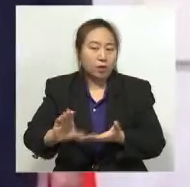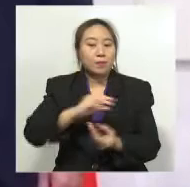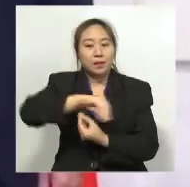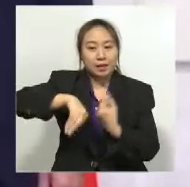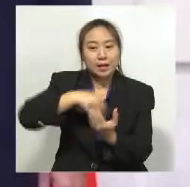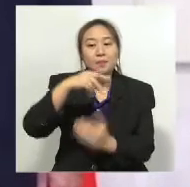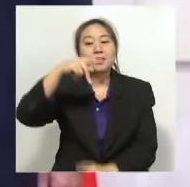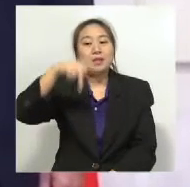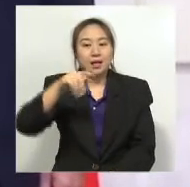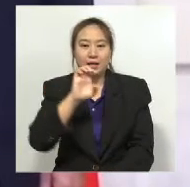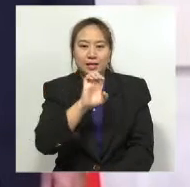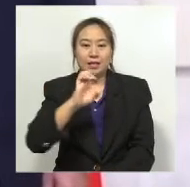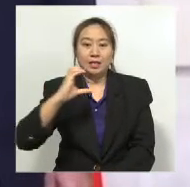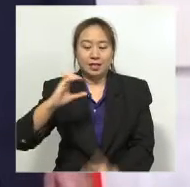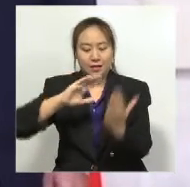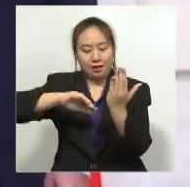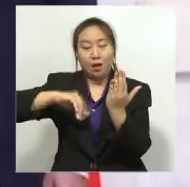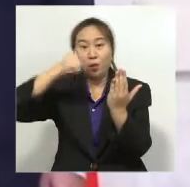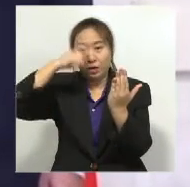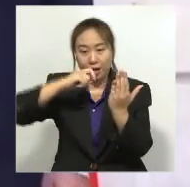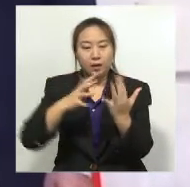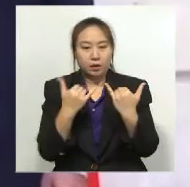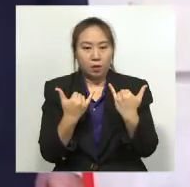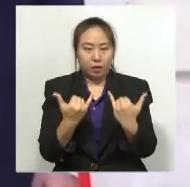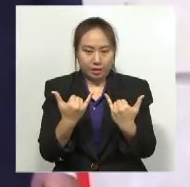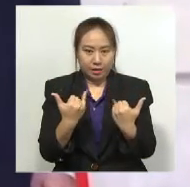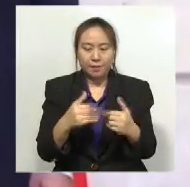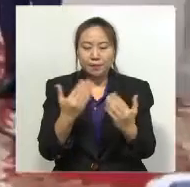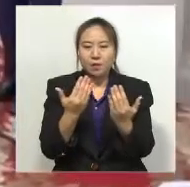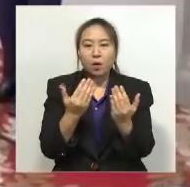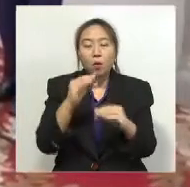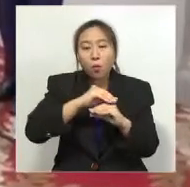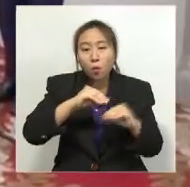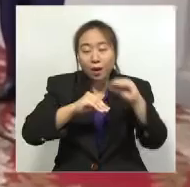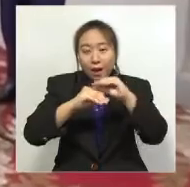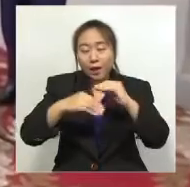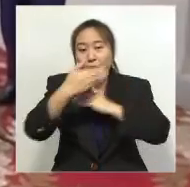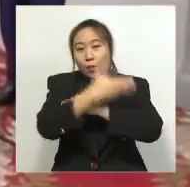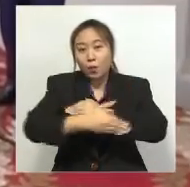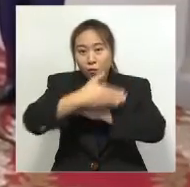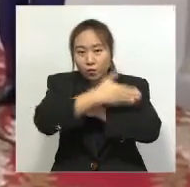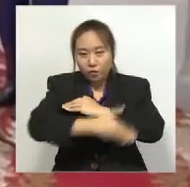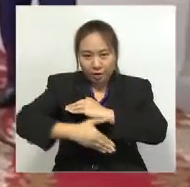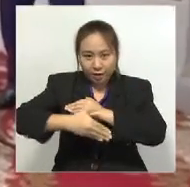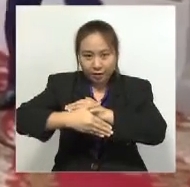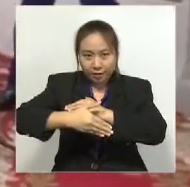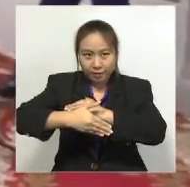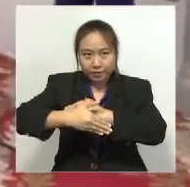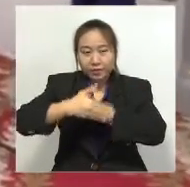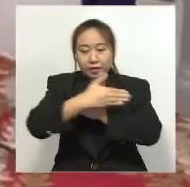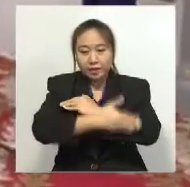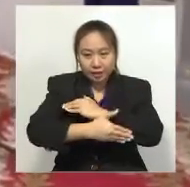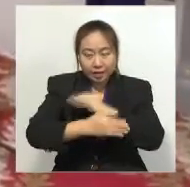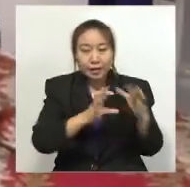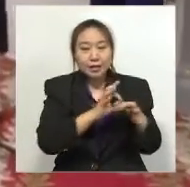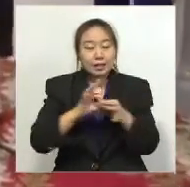เศษภาคตะวันออกหรือว่า EEC ของไทยที่ขณะนี้กำลังมีการเปิดประมูลโครงการรถไฟเชื่อมทางขออภัยนะครับร